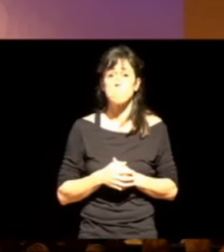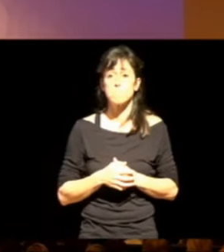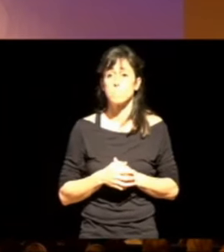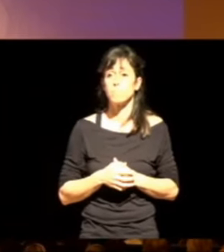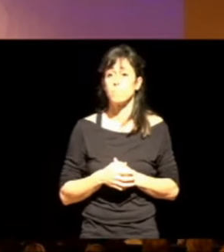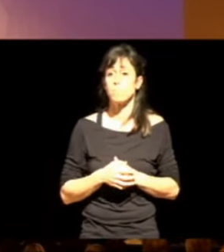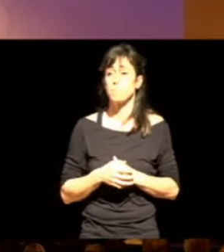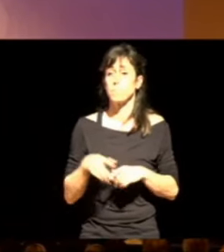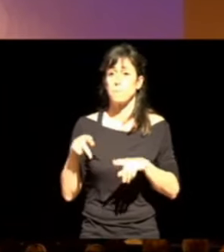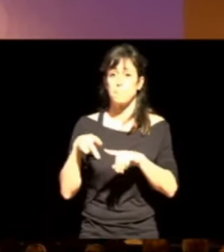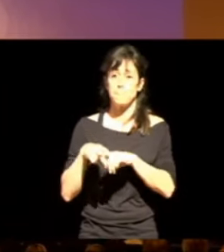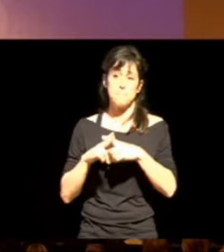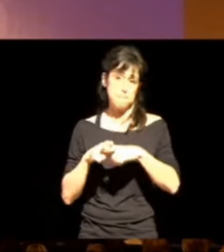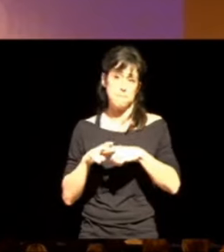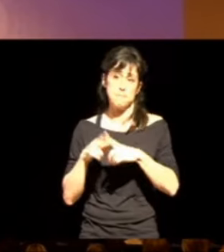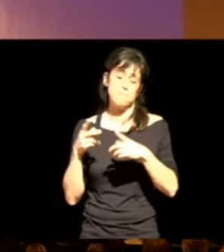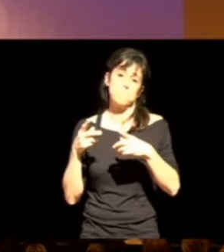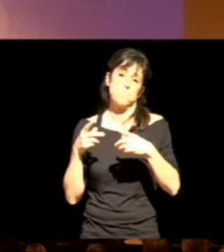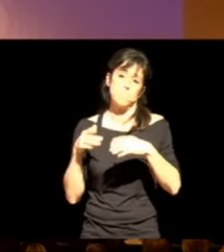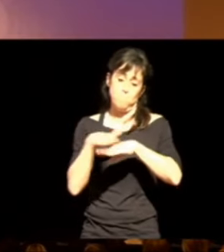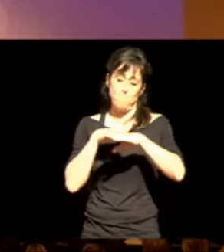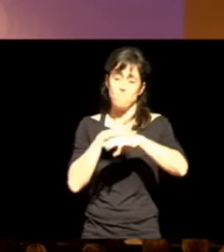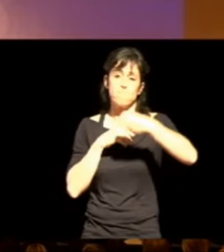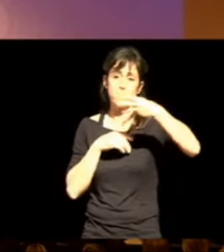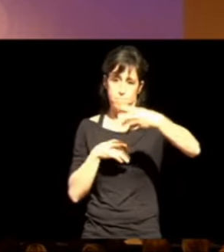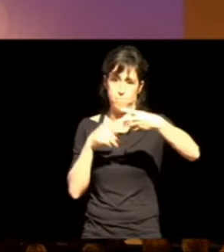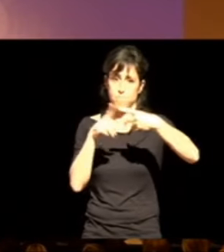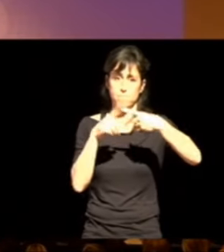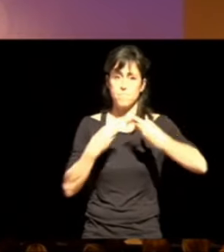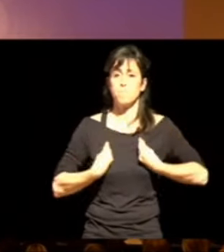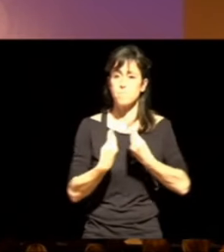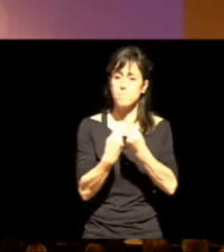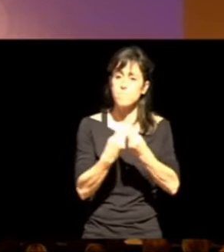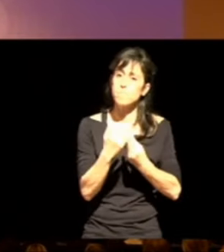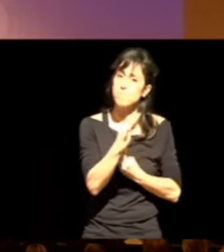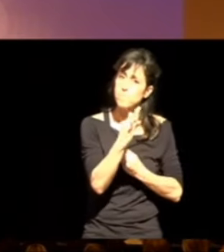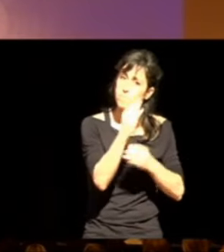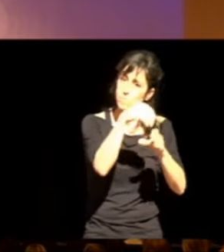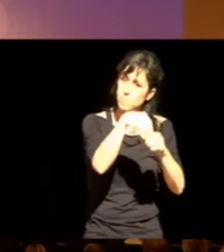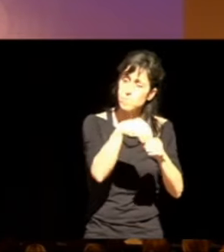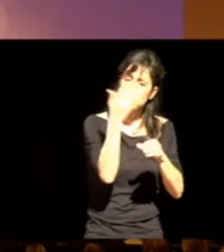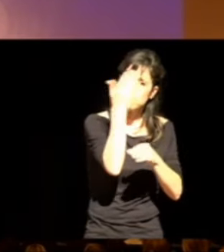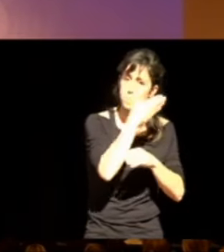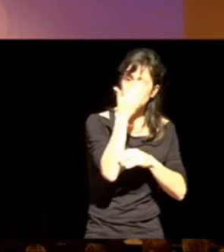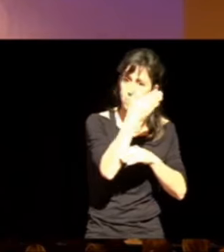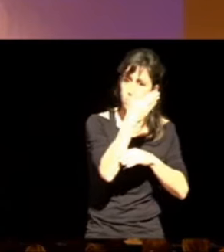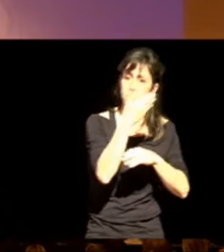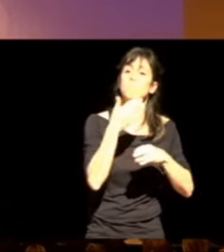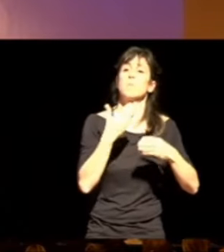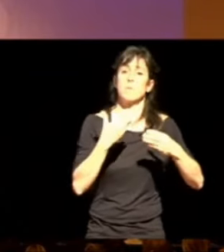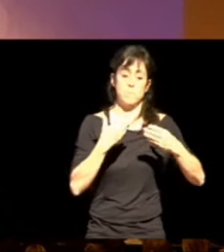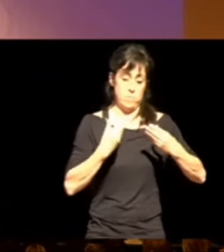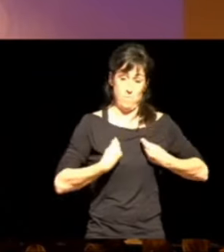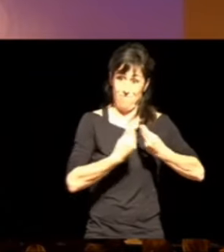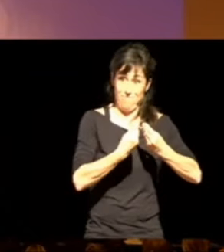hiru helburu ditu. Bata da bizikidetza positiboa ikastetzek bizikidetza positiboa eraikitzeko